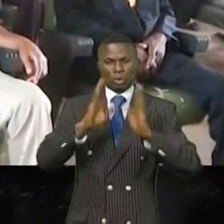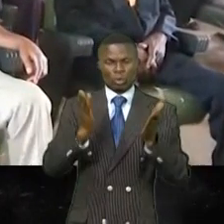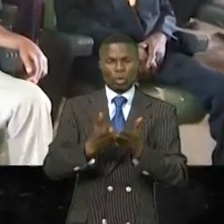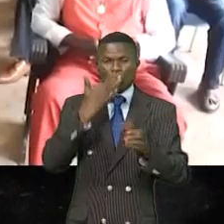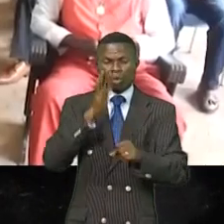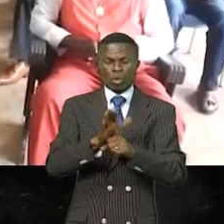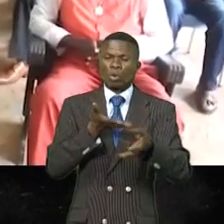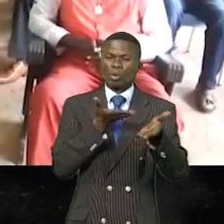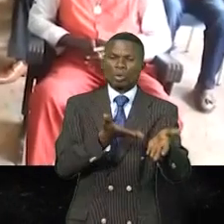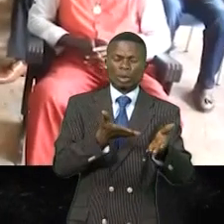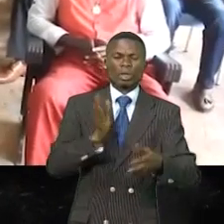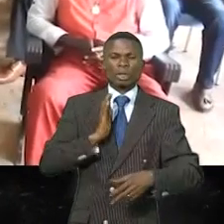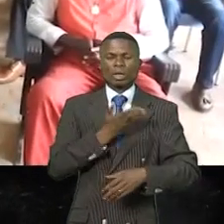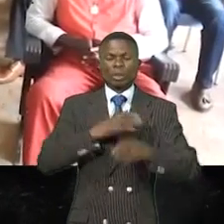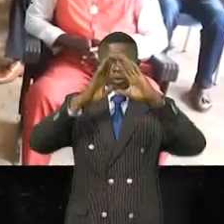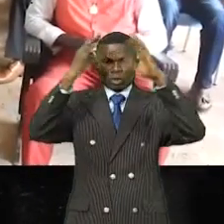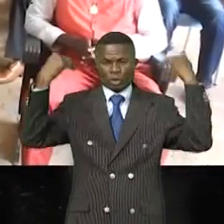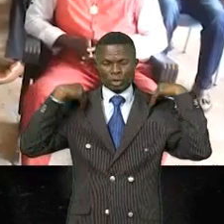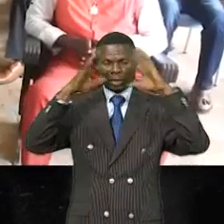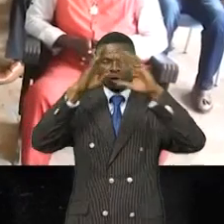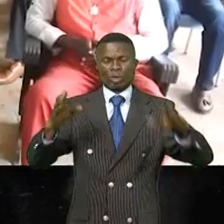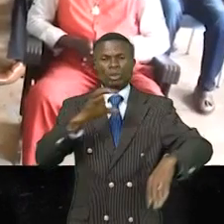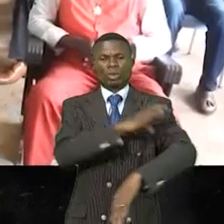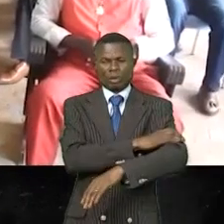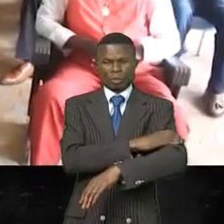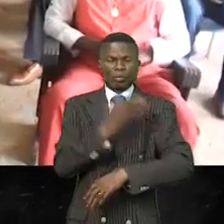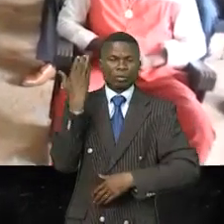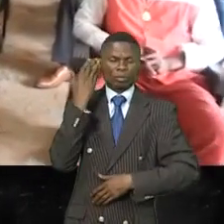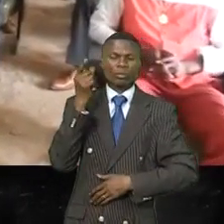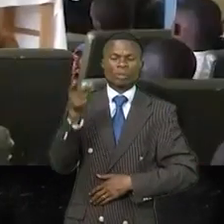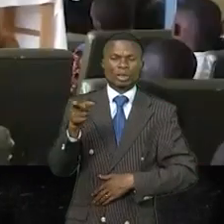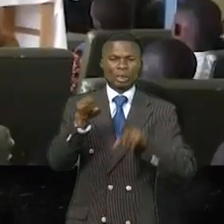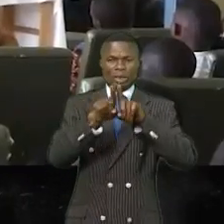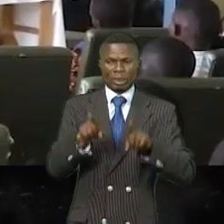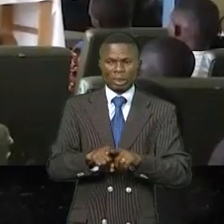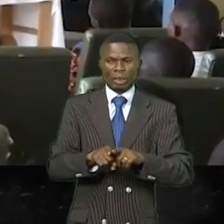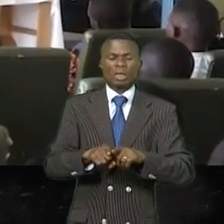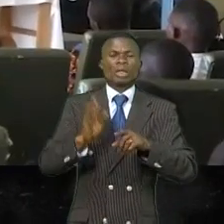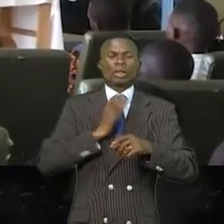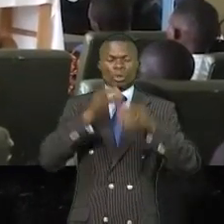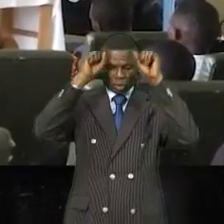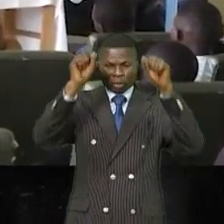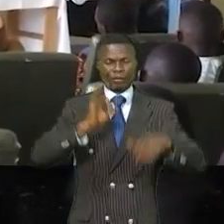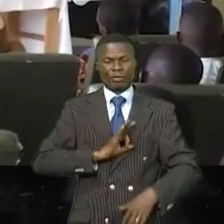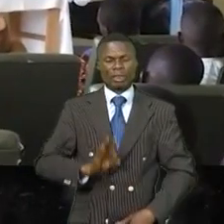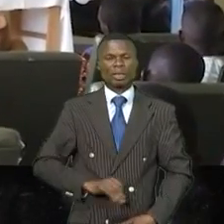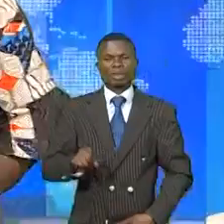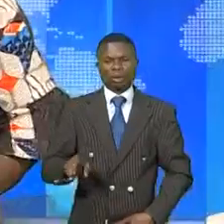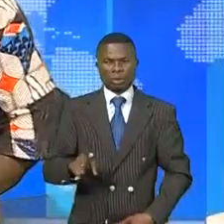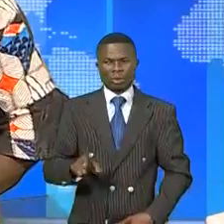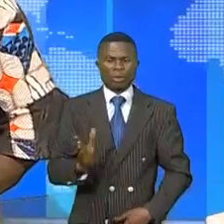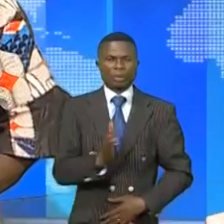promis d'accompagner le chef de la maison civile, docteur Bruno Météo Nyingi, et le chef de l'État, Félix Antoine Tshisekedi